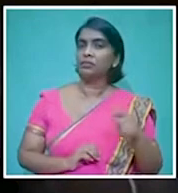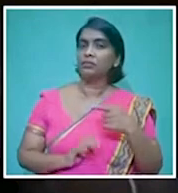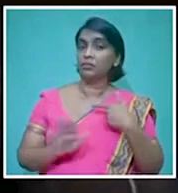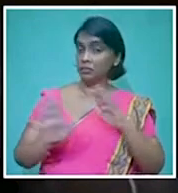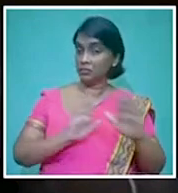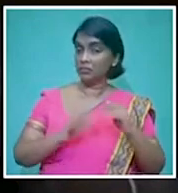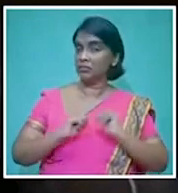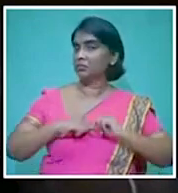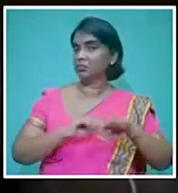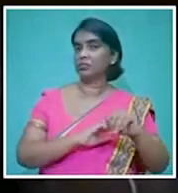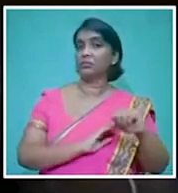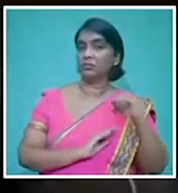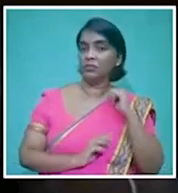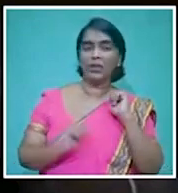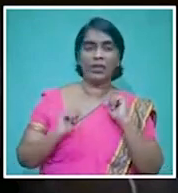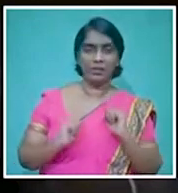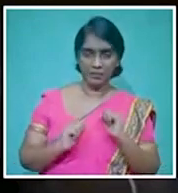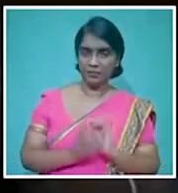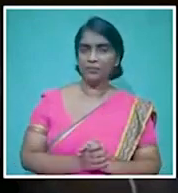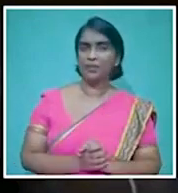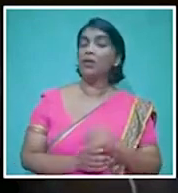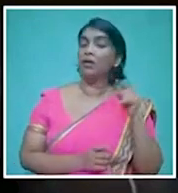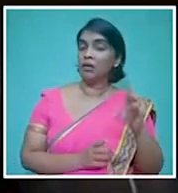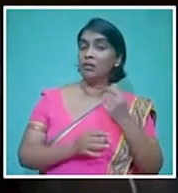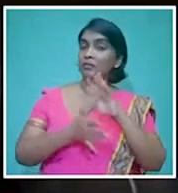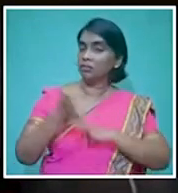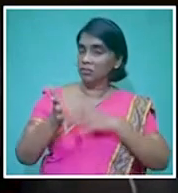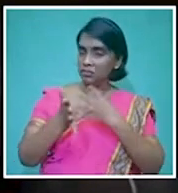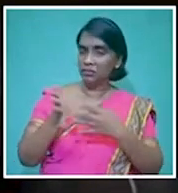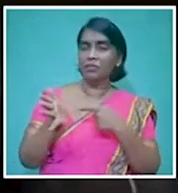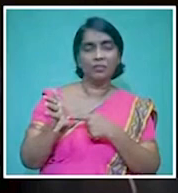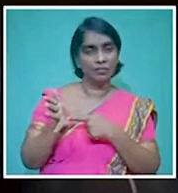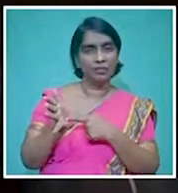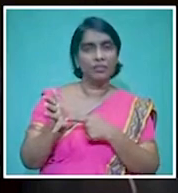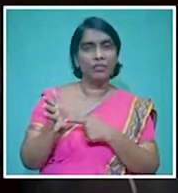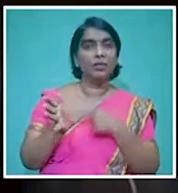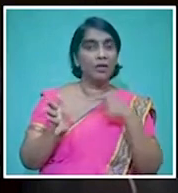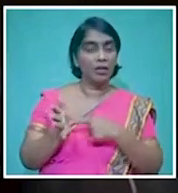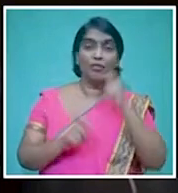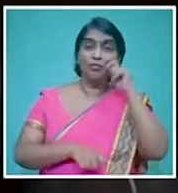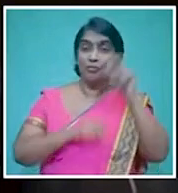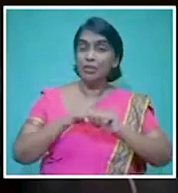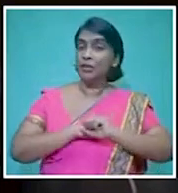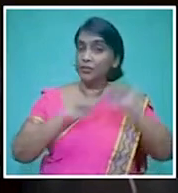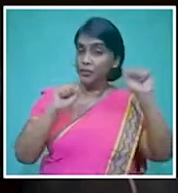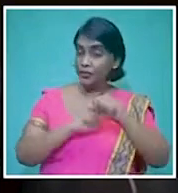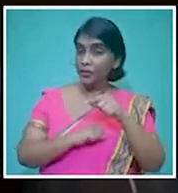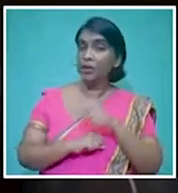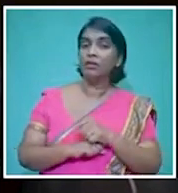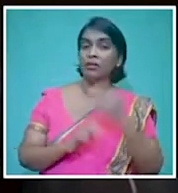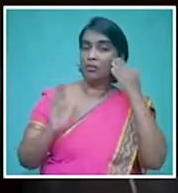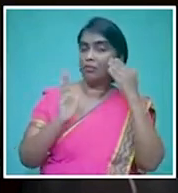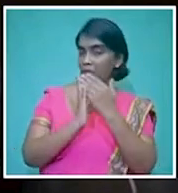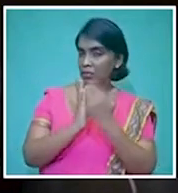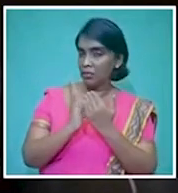මර්ධන යාන්ත්‍රය ශක්තිමත් කරන්නේ ඇයි කියන එක. මේ අයවැය තුල එන මේ ජනතා විරෝධී කාරණා